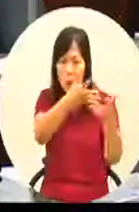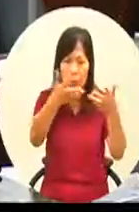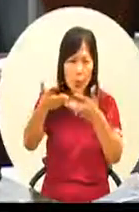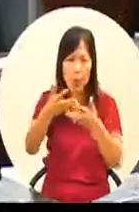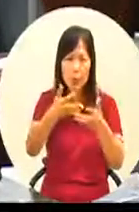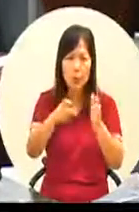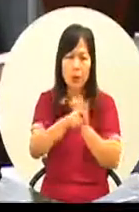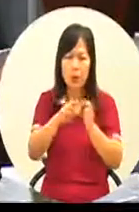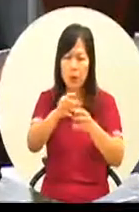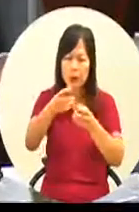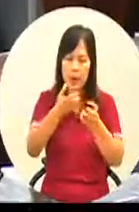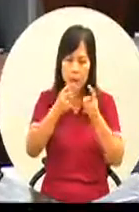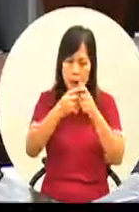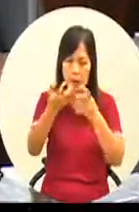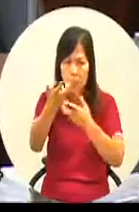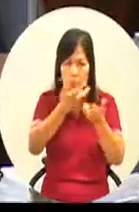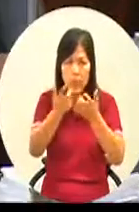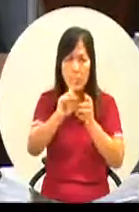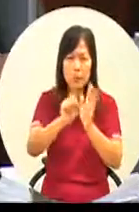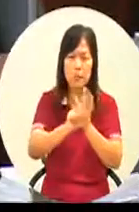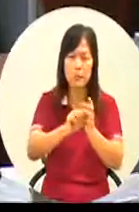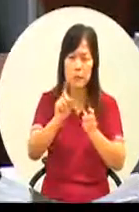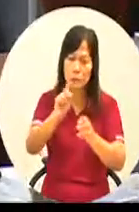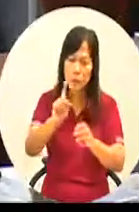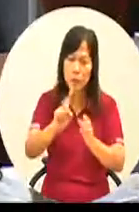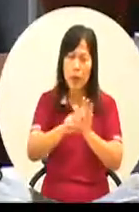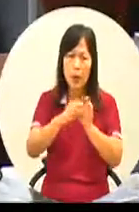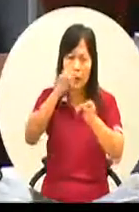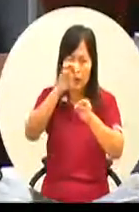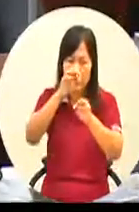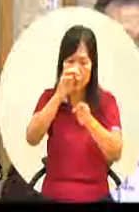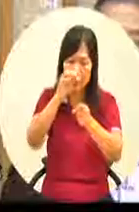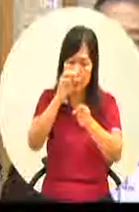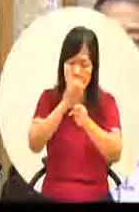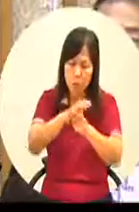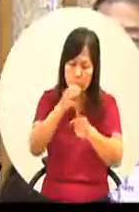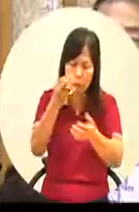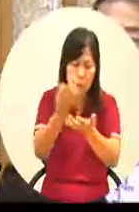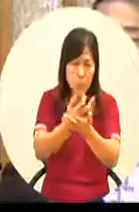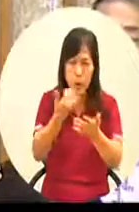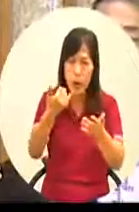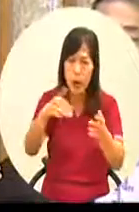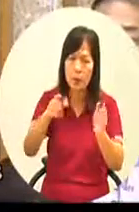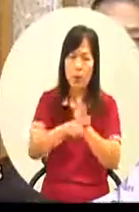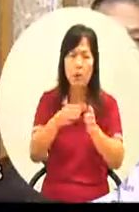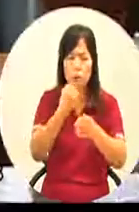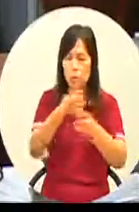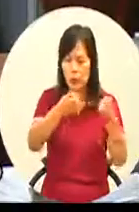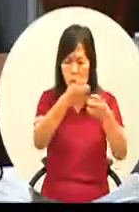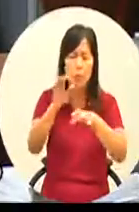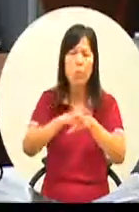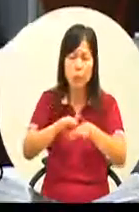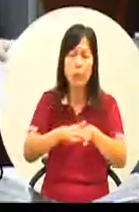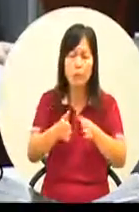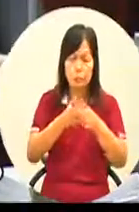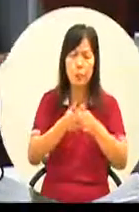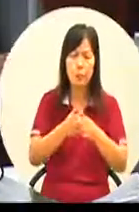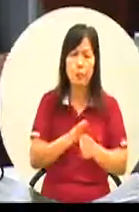伊的编制到底是怎么样，或者是没补足的。 好，我来研究讨论，我来研究。 好，谢谢。